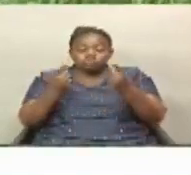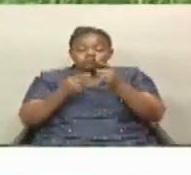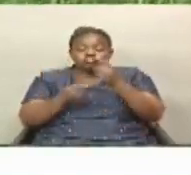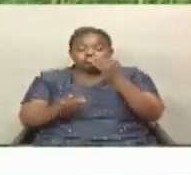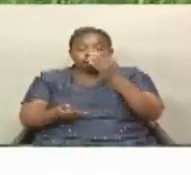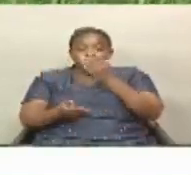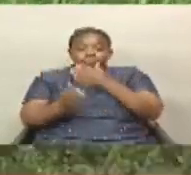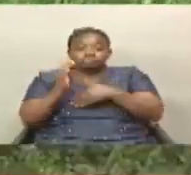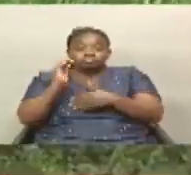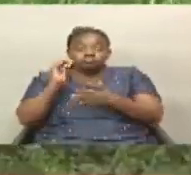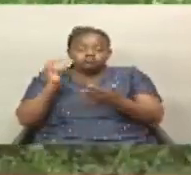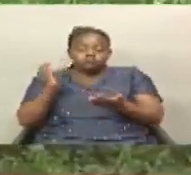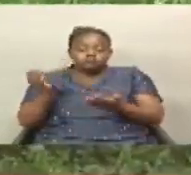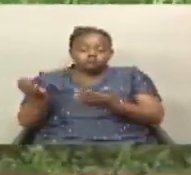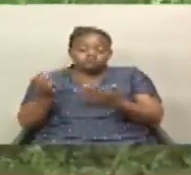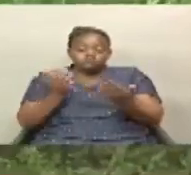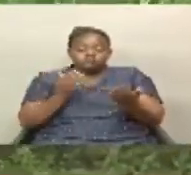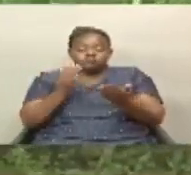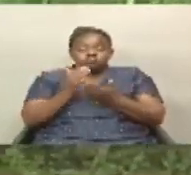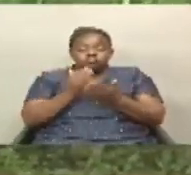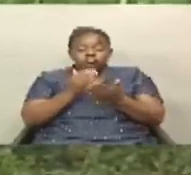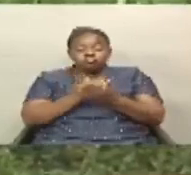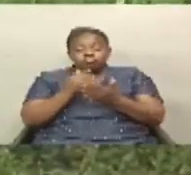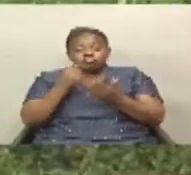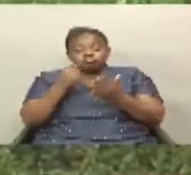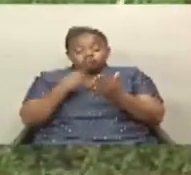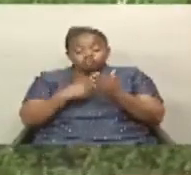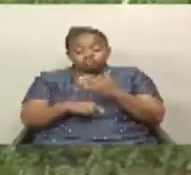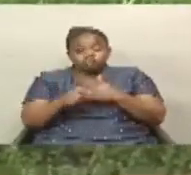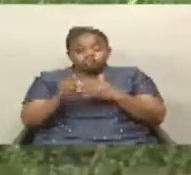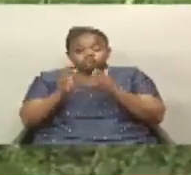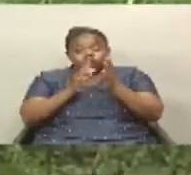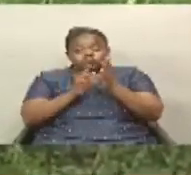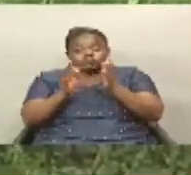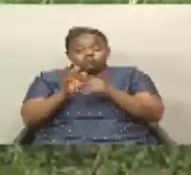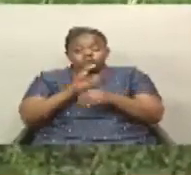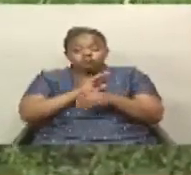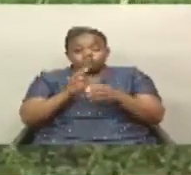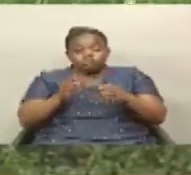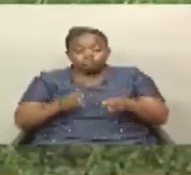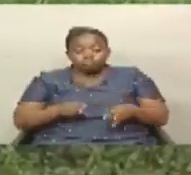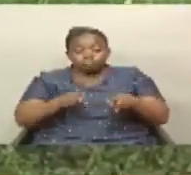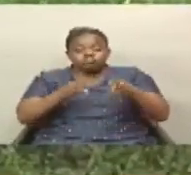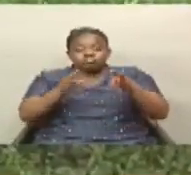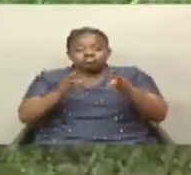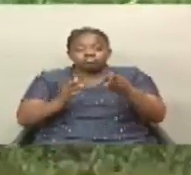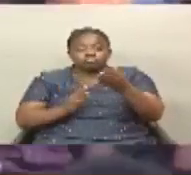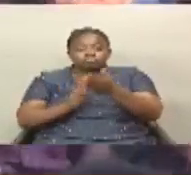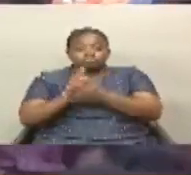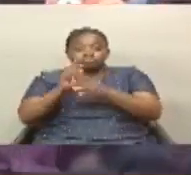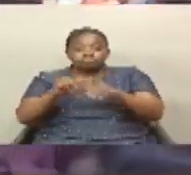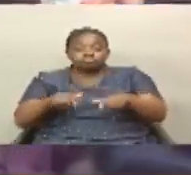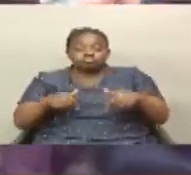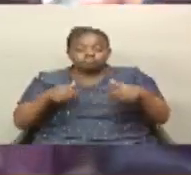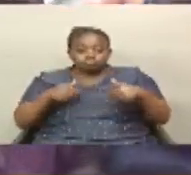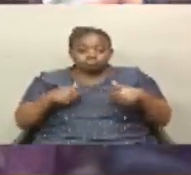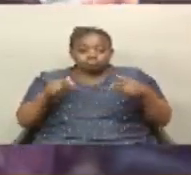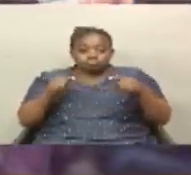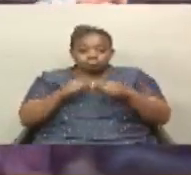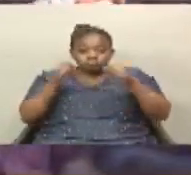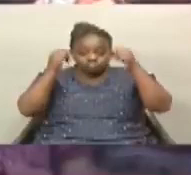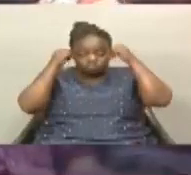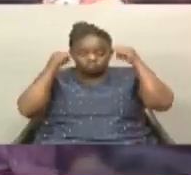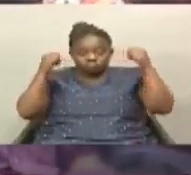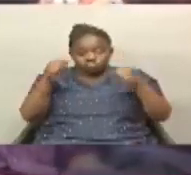katonda amwandiza kuanga ye ya gando wazi Yesu yekubo na mazima na ulamu. Asene presentiyo